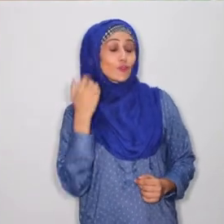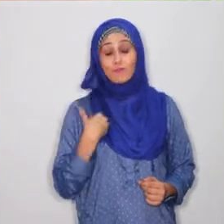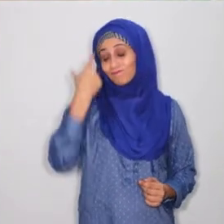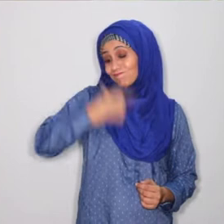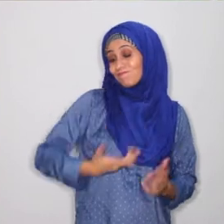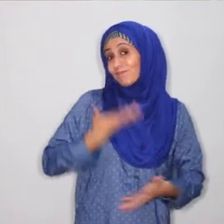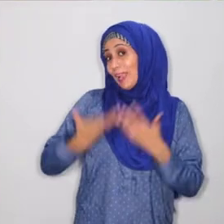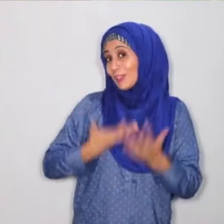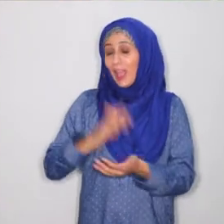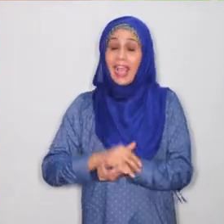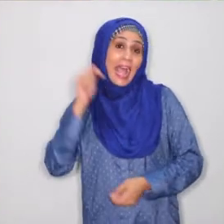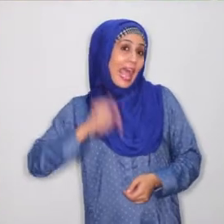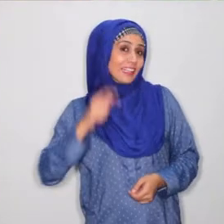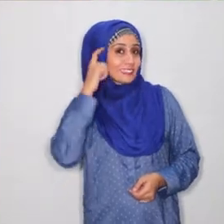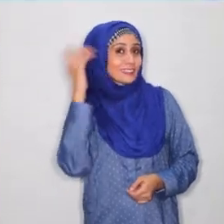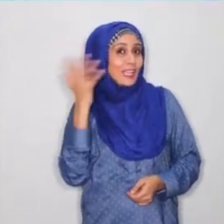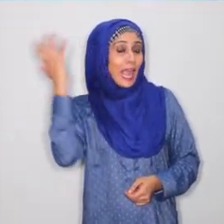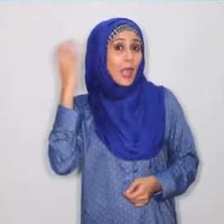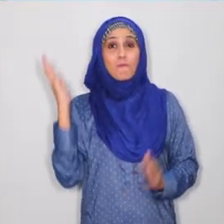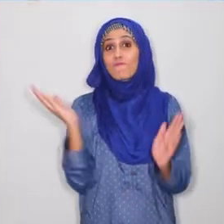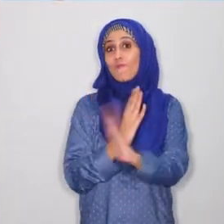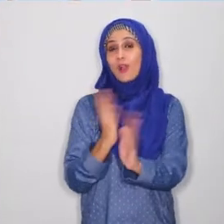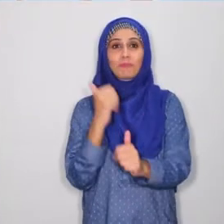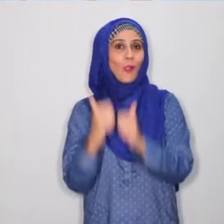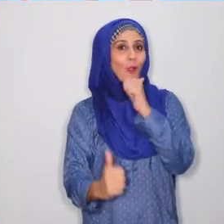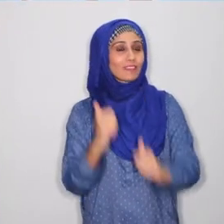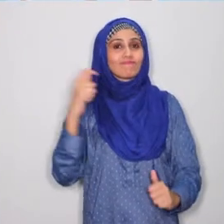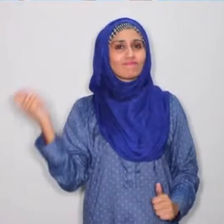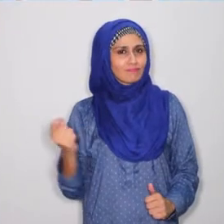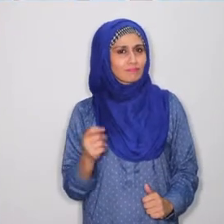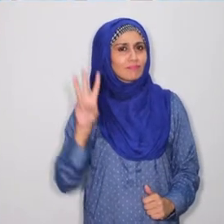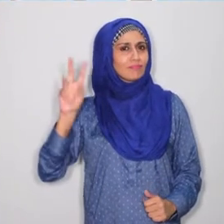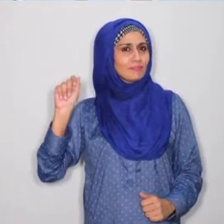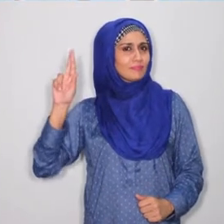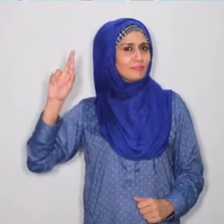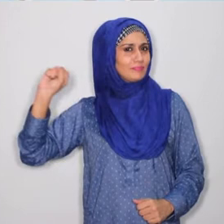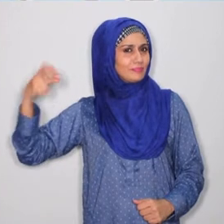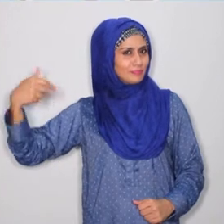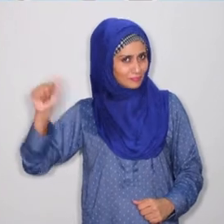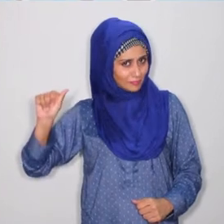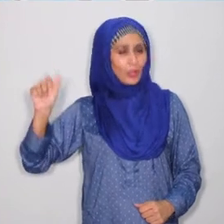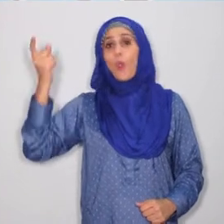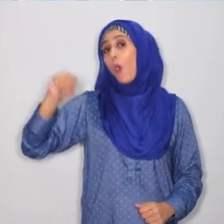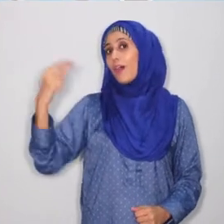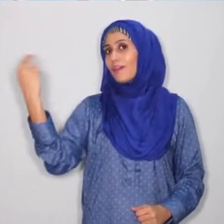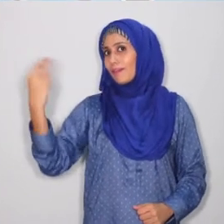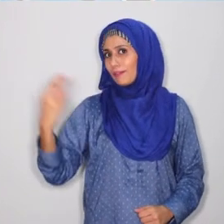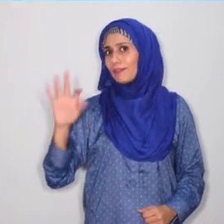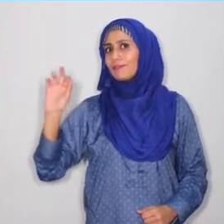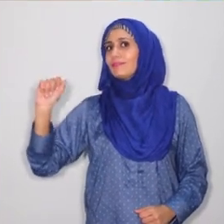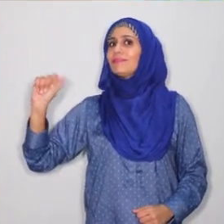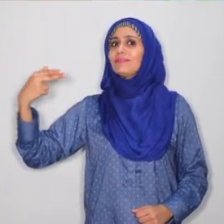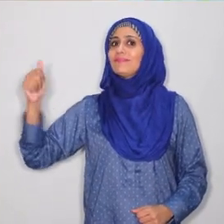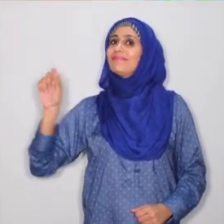शांति से कहानी सुनो है और आज की कहानी है मौसम का मुकाबला गुफाएं वर्ष आखिरी और मुसव्विर हमारे पाचन